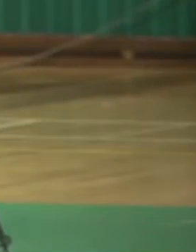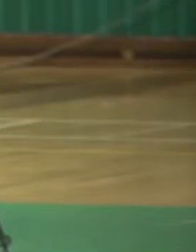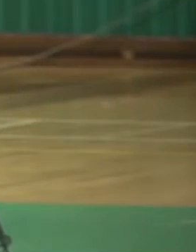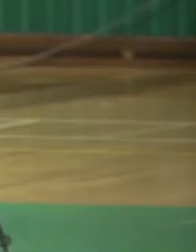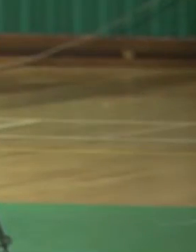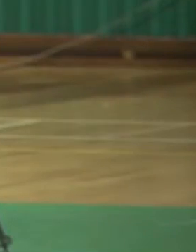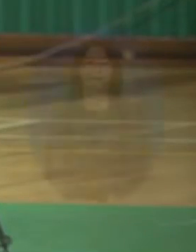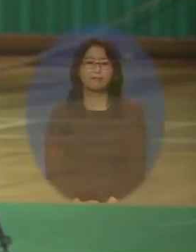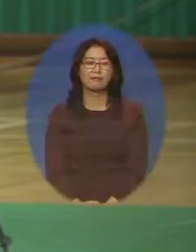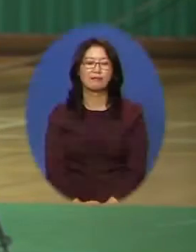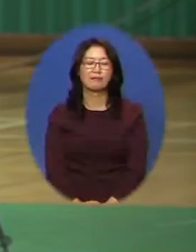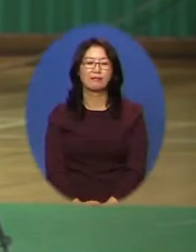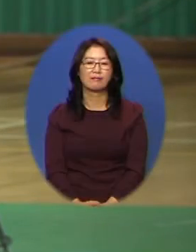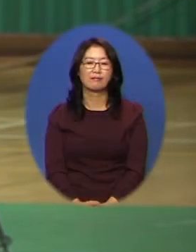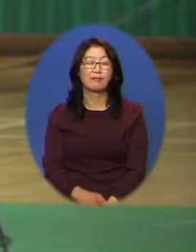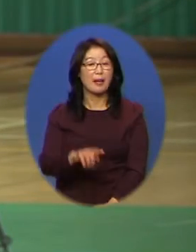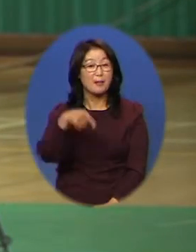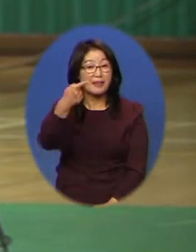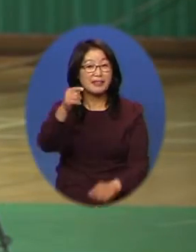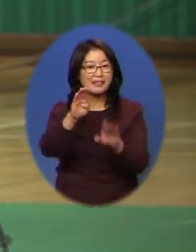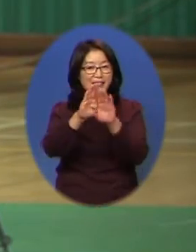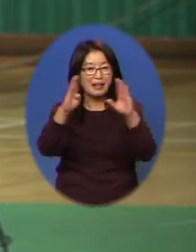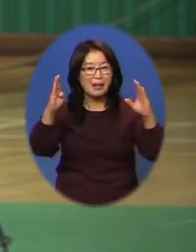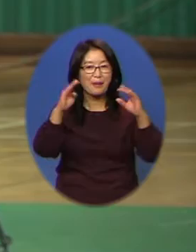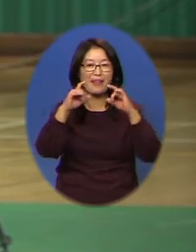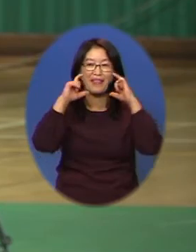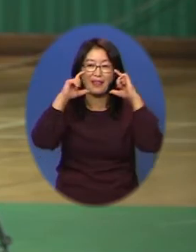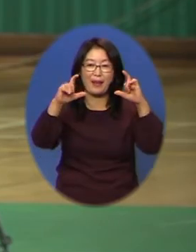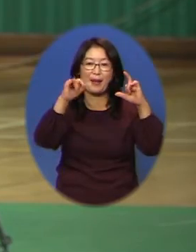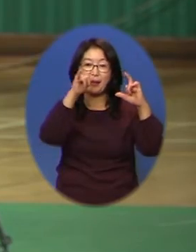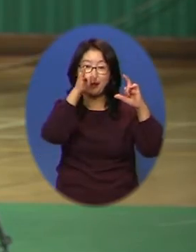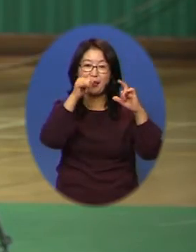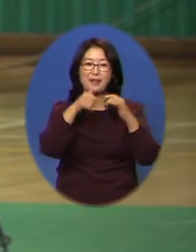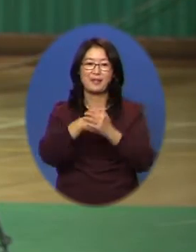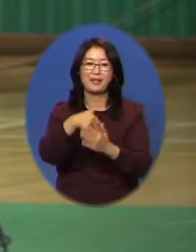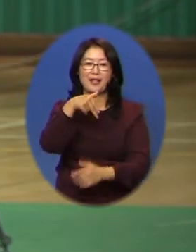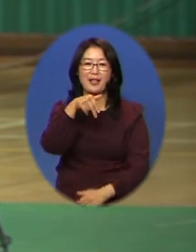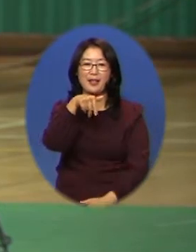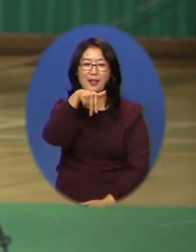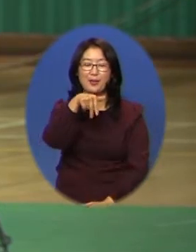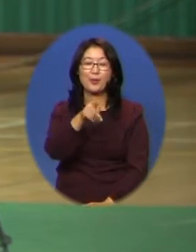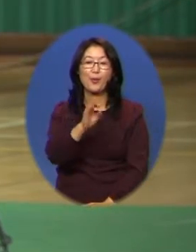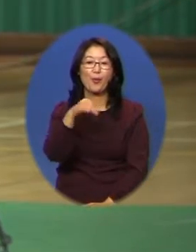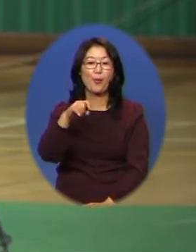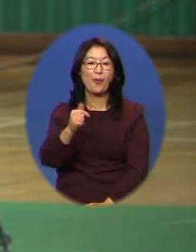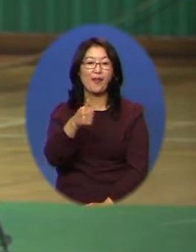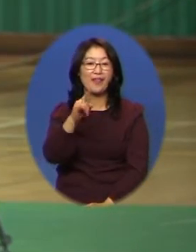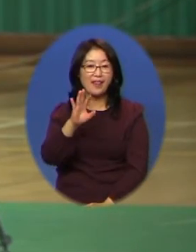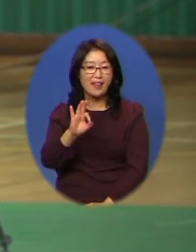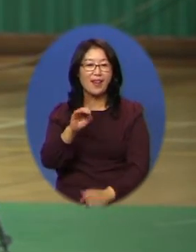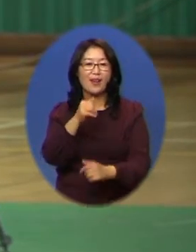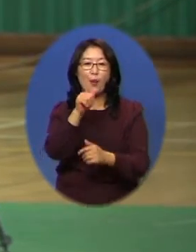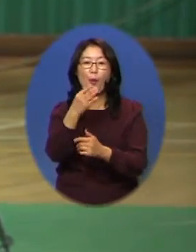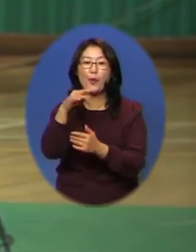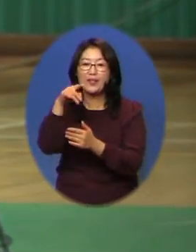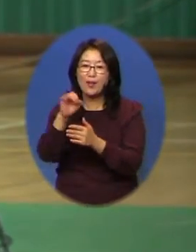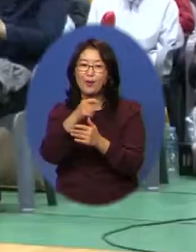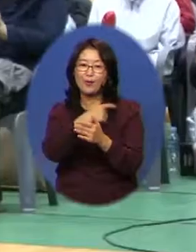다음은 개회선언이 있겠습니다. 개회선언은 조원행 홍성군 장애인체육회 수석 부회장께서